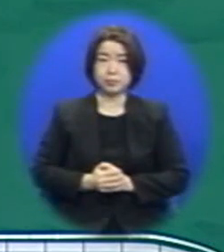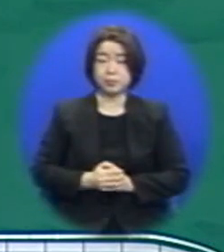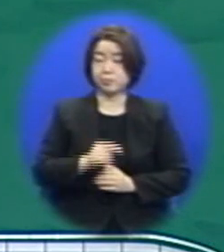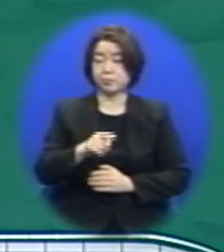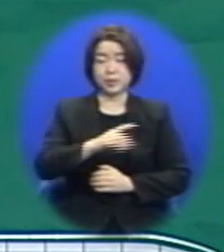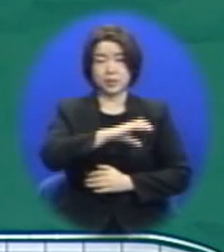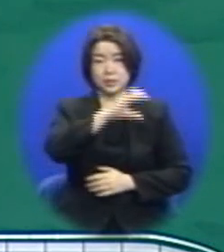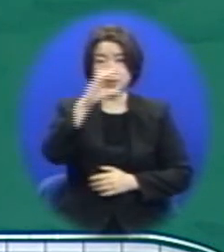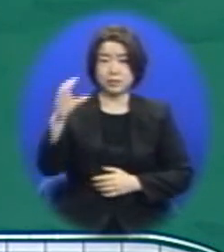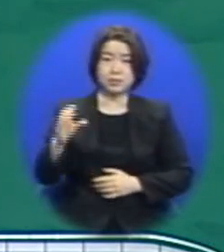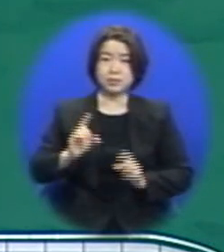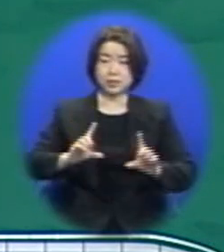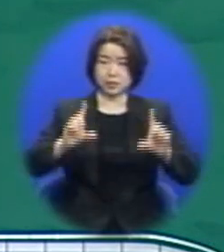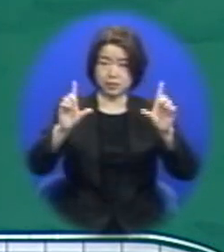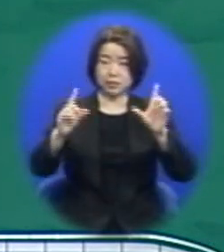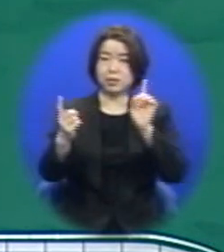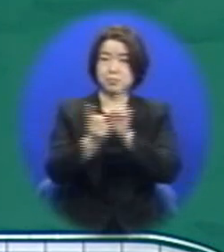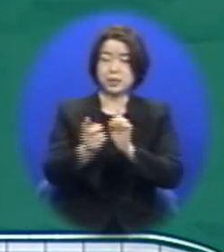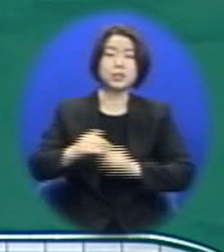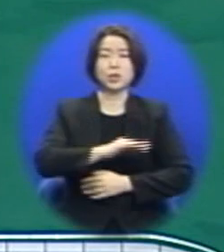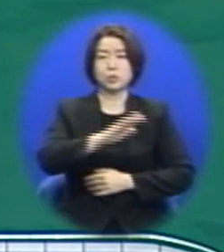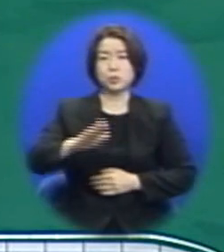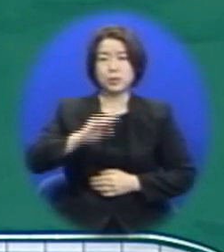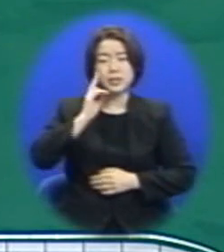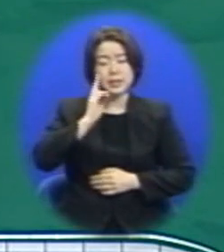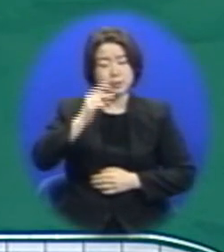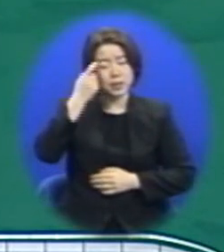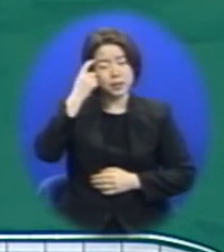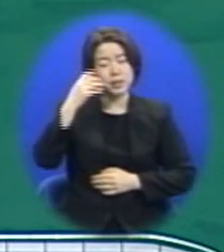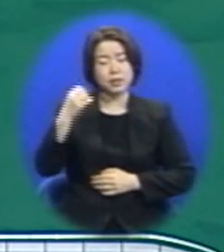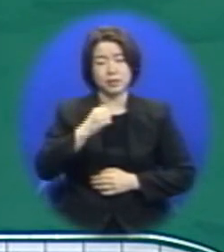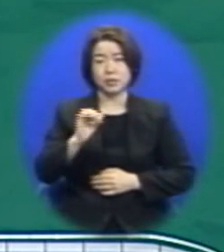이게 성탄절을 맞는 우리들이 심각하게 생각해야 하는 것입니다.